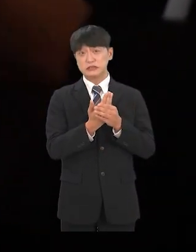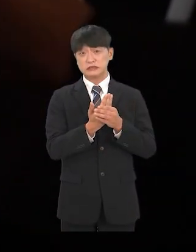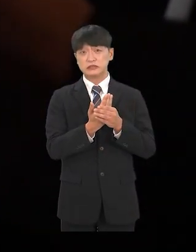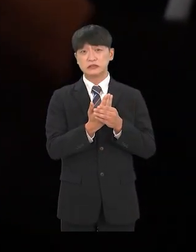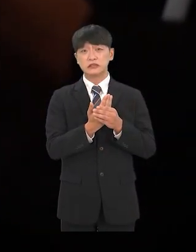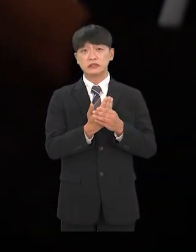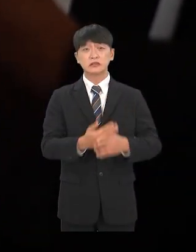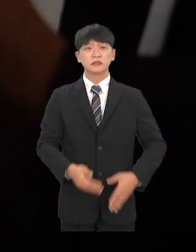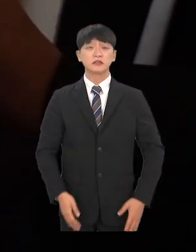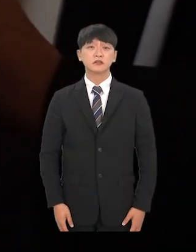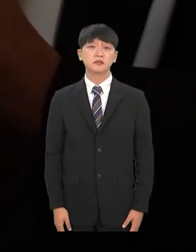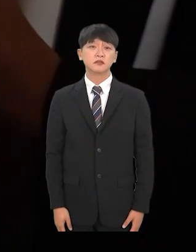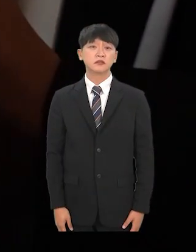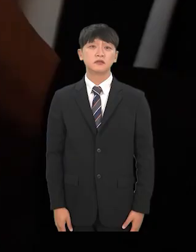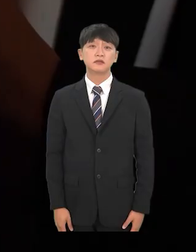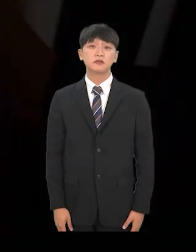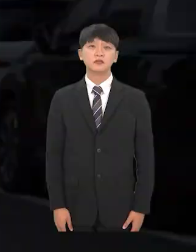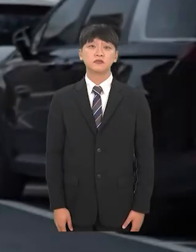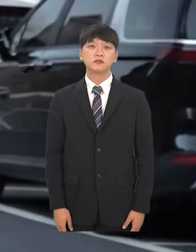말았다.